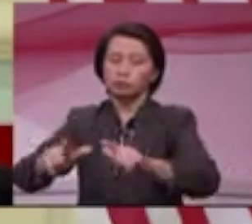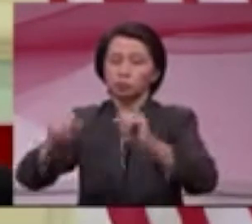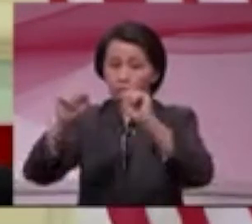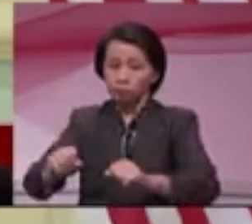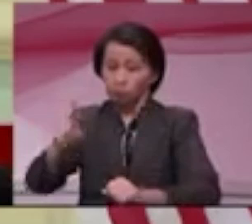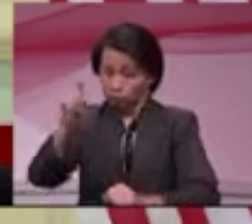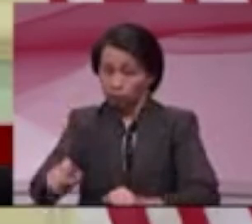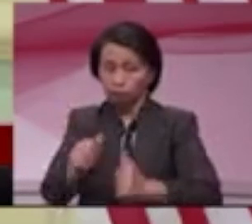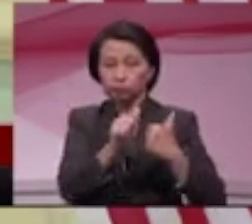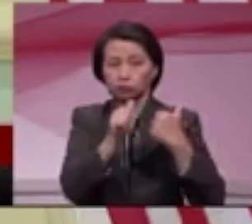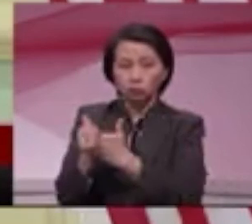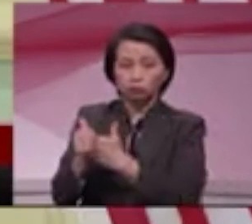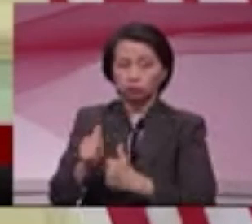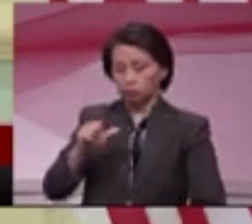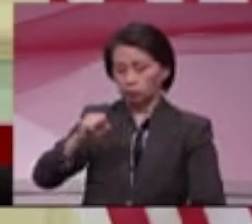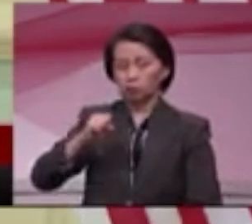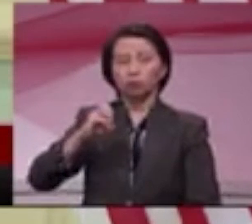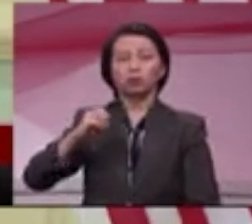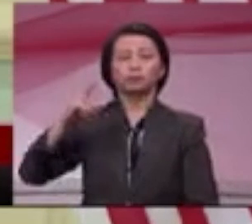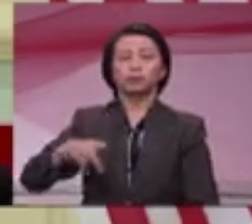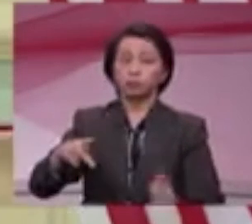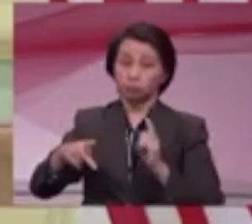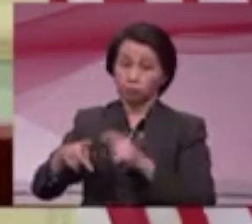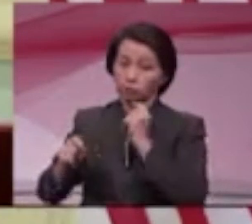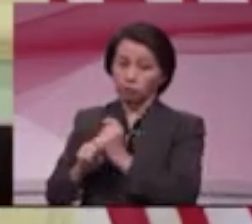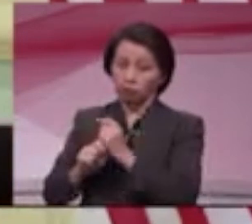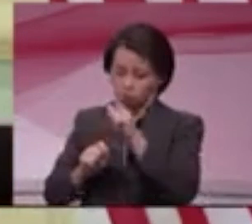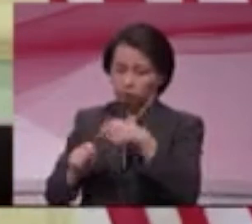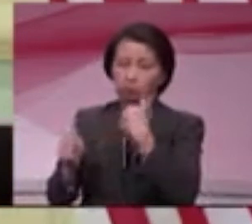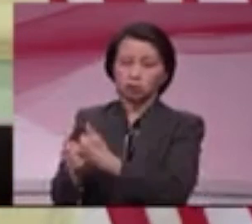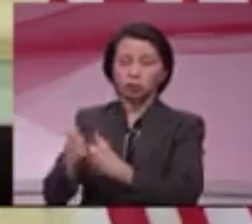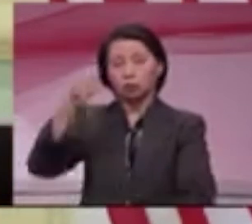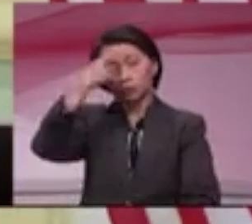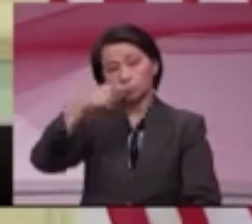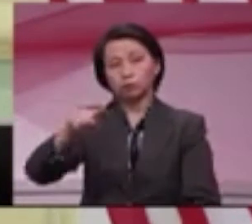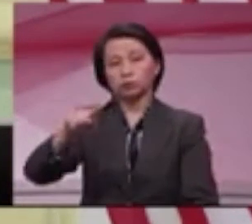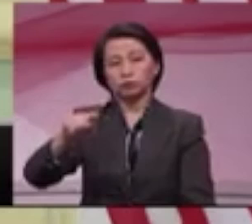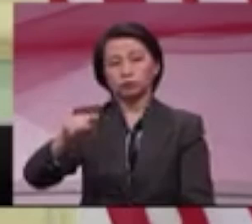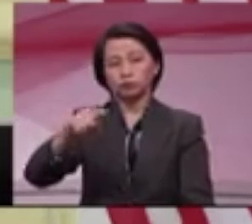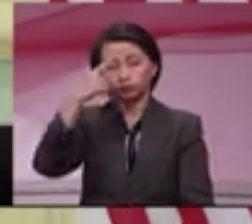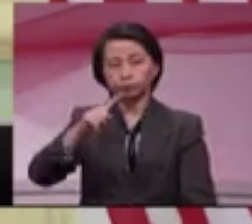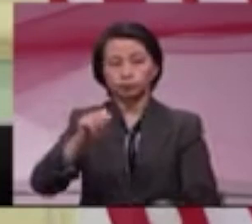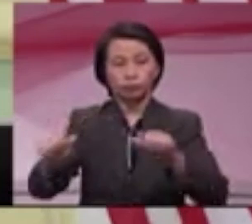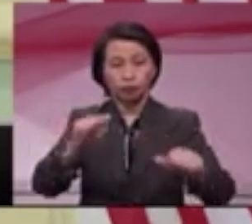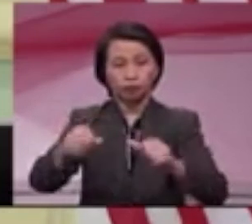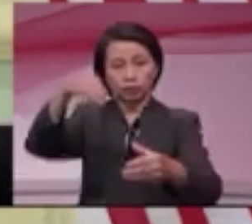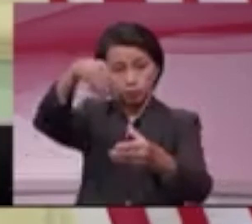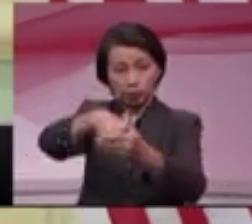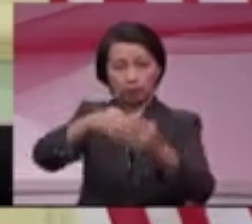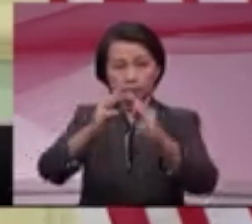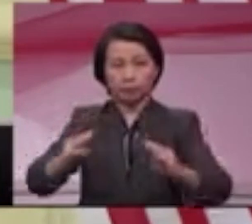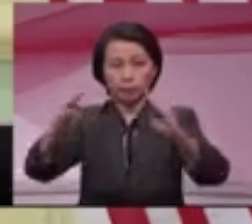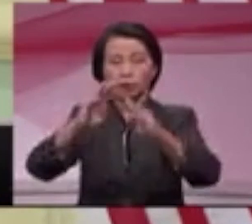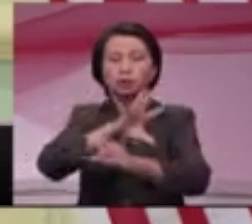juga kepada SOP-SOP yang telah pun ditetapkan untuk aktiviti dalam masjid,